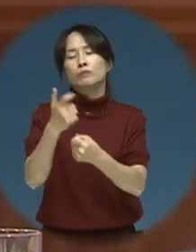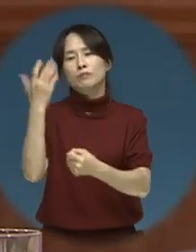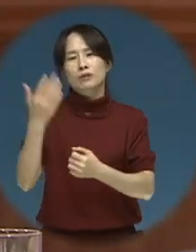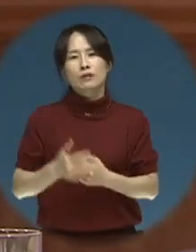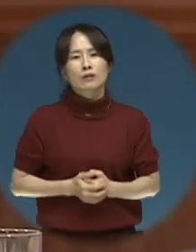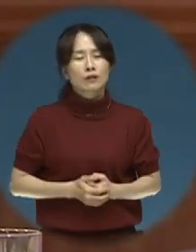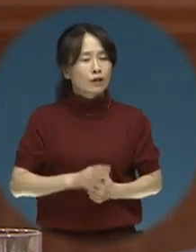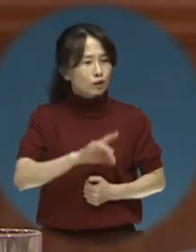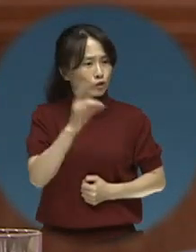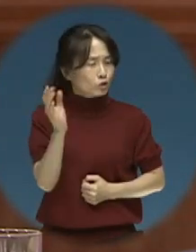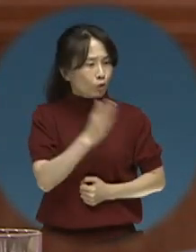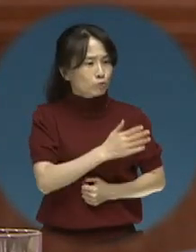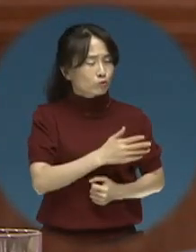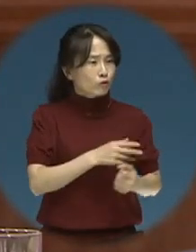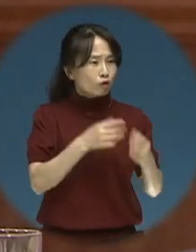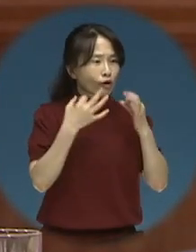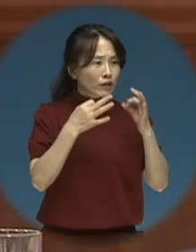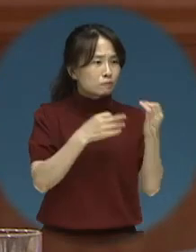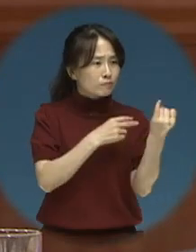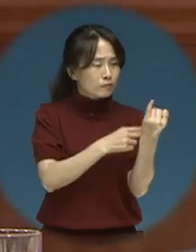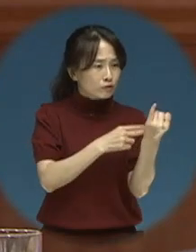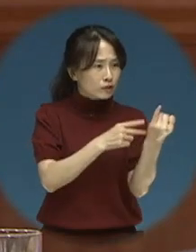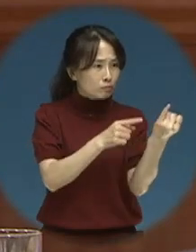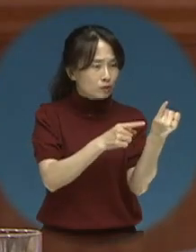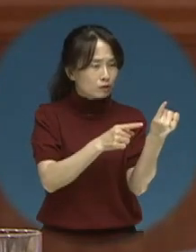시인이 처음부터 이렇게 애제자로 받아주셨나요?